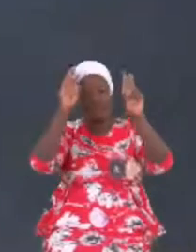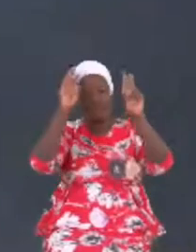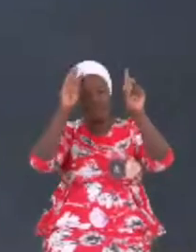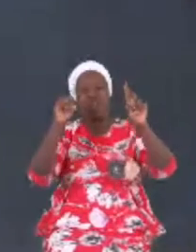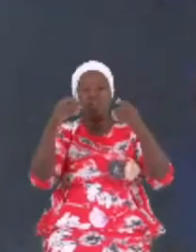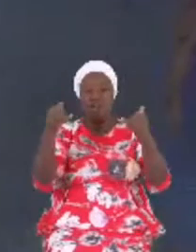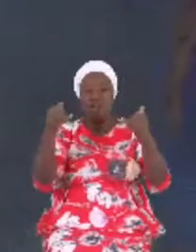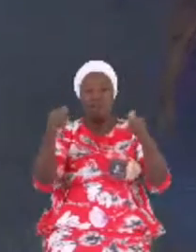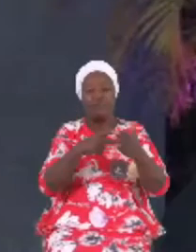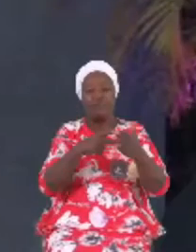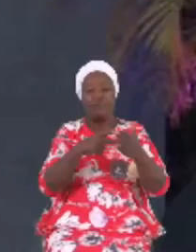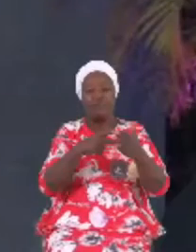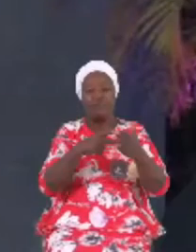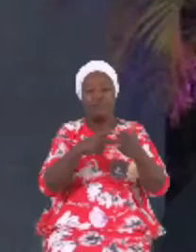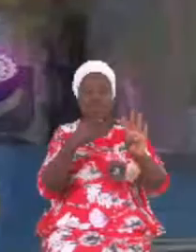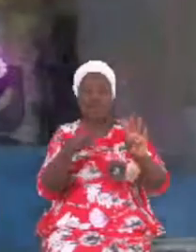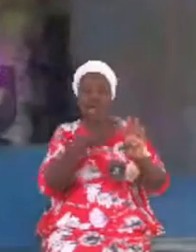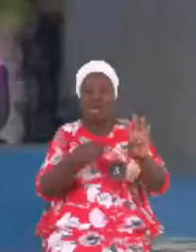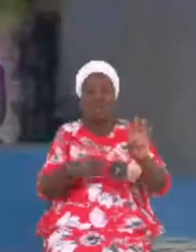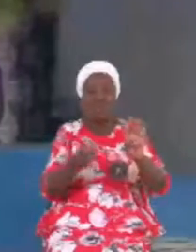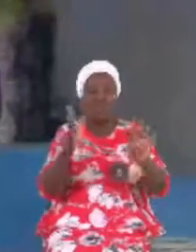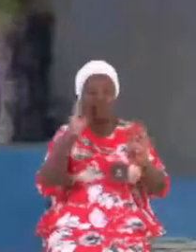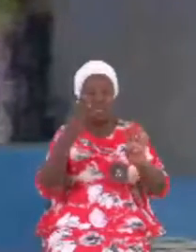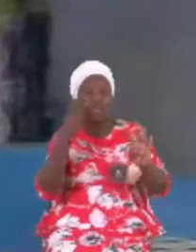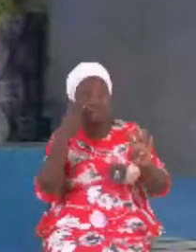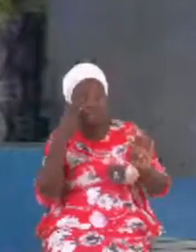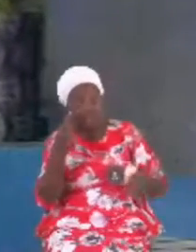4. Verset 4 dit, et